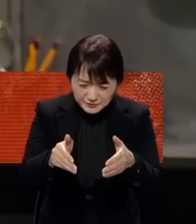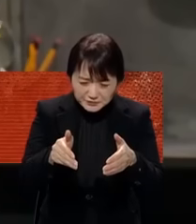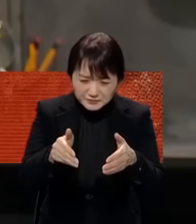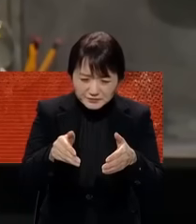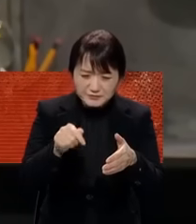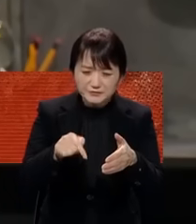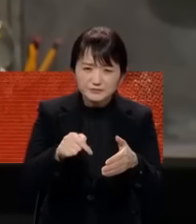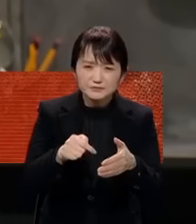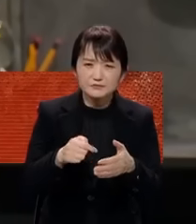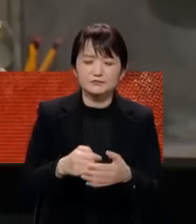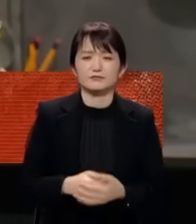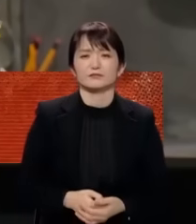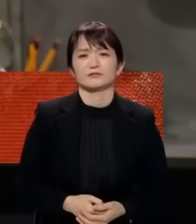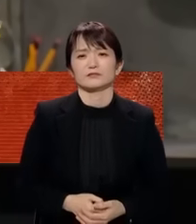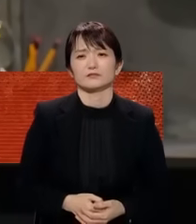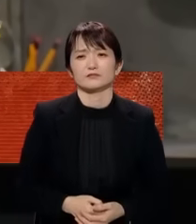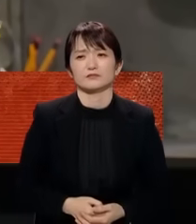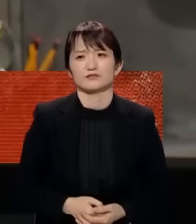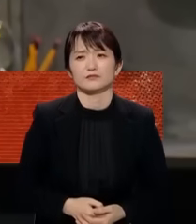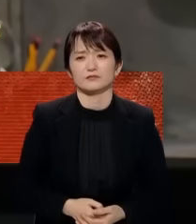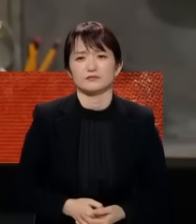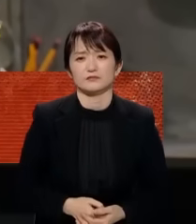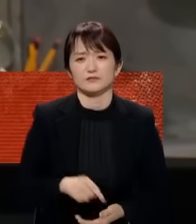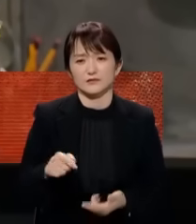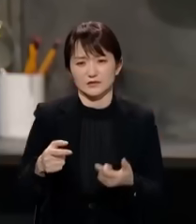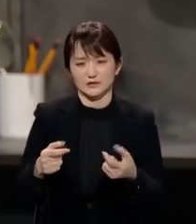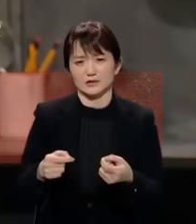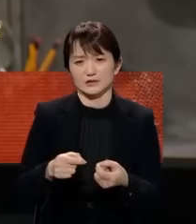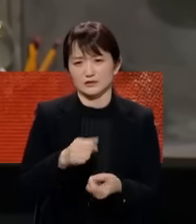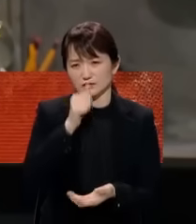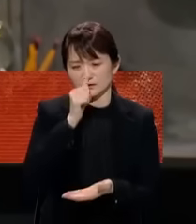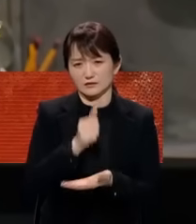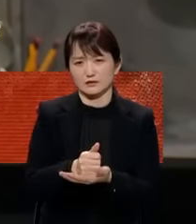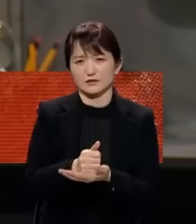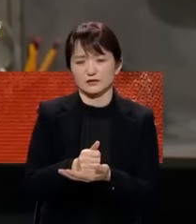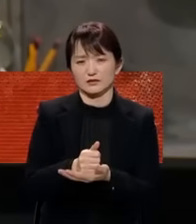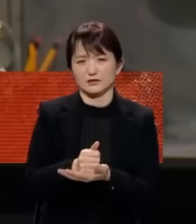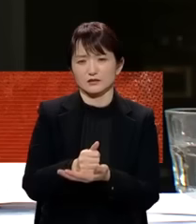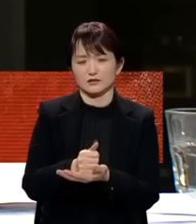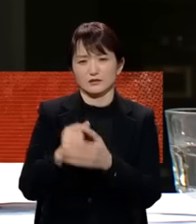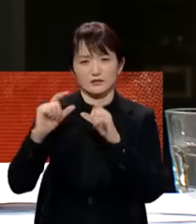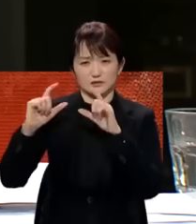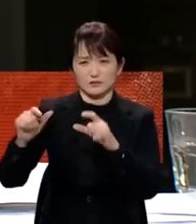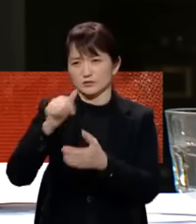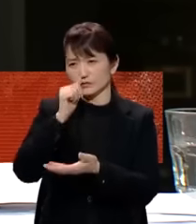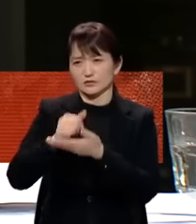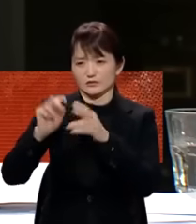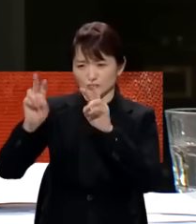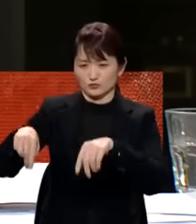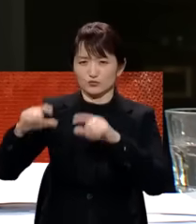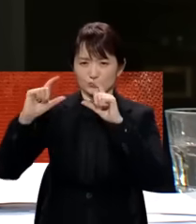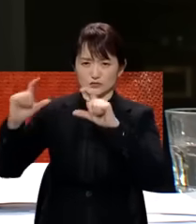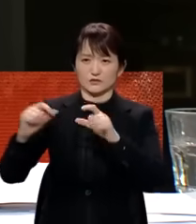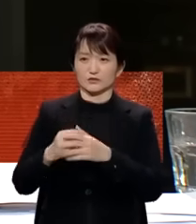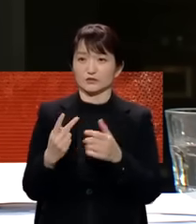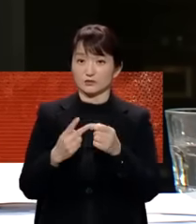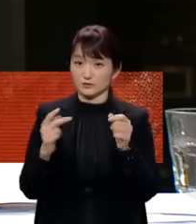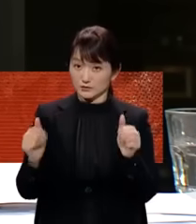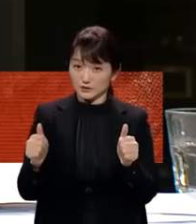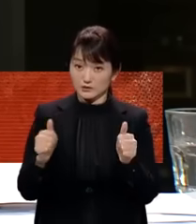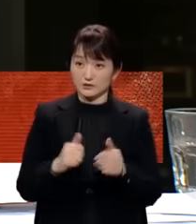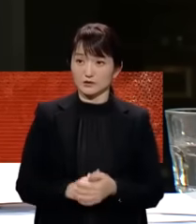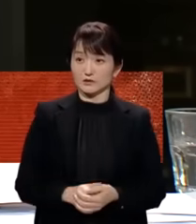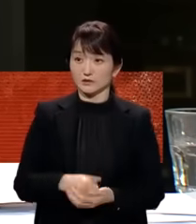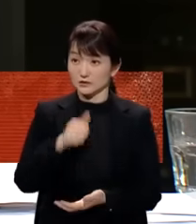의자 강간만 하다 보니까 아마 그렇게 되지 않았을까 이렇게 예상이 됩니다 일단 항소심에 가면 박변호사네 일단 뭐